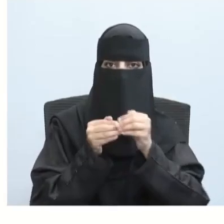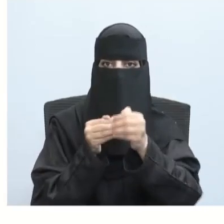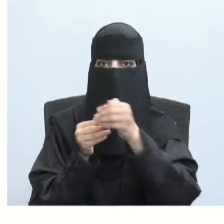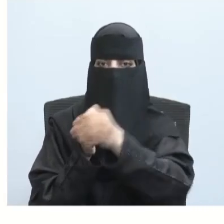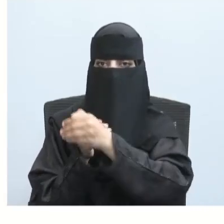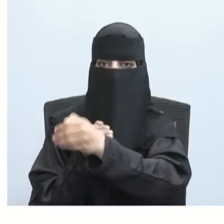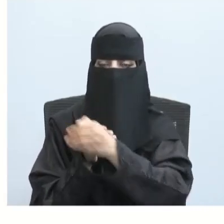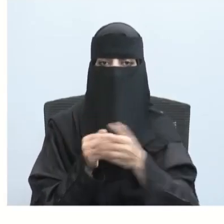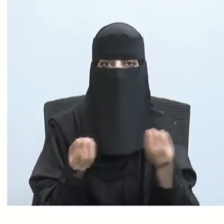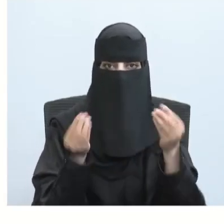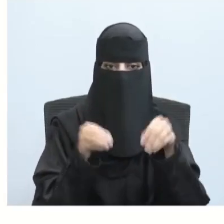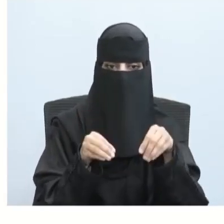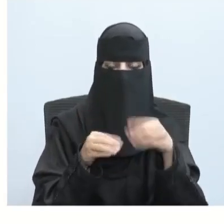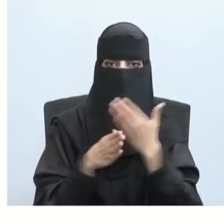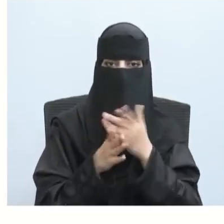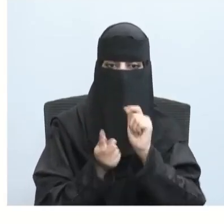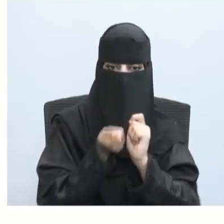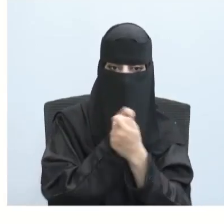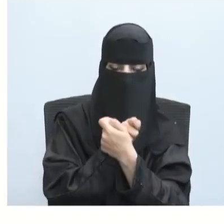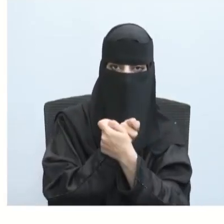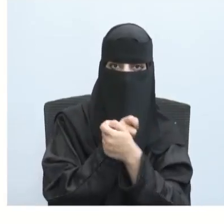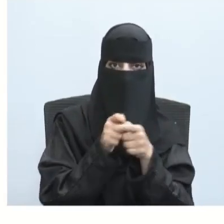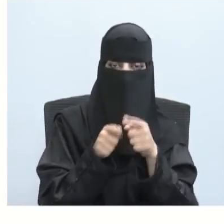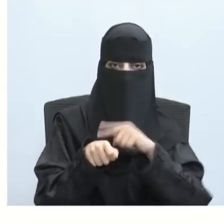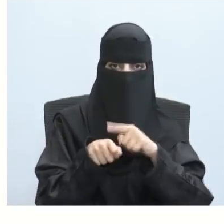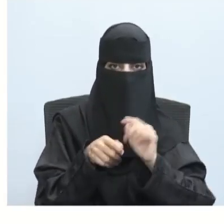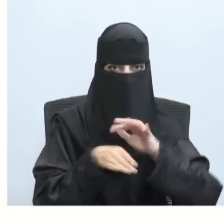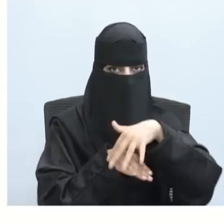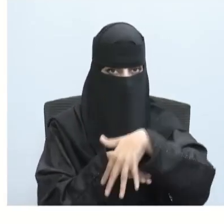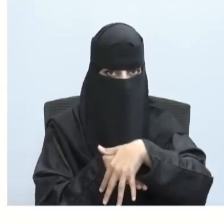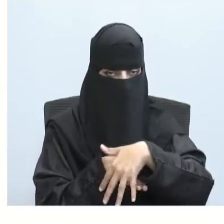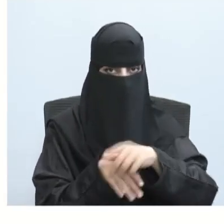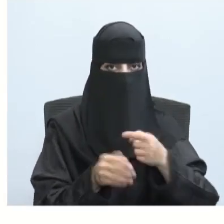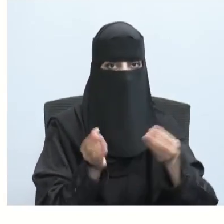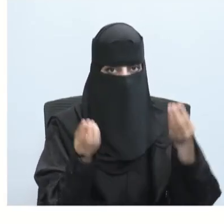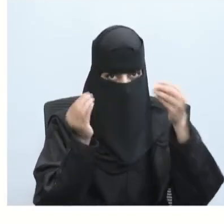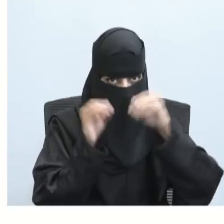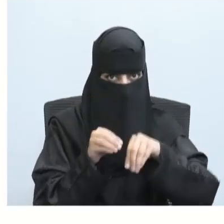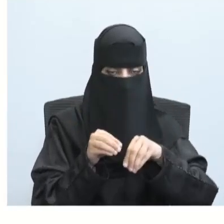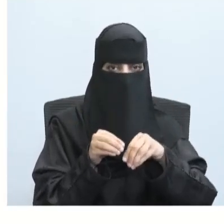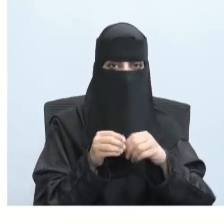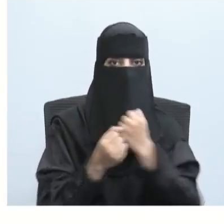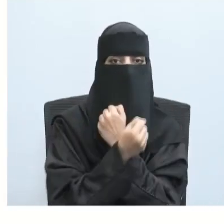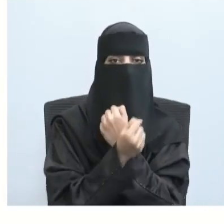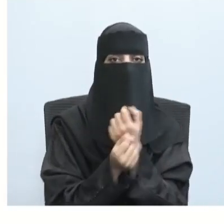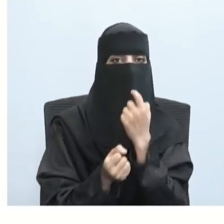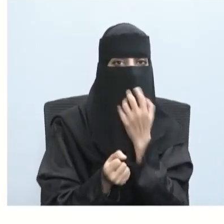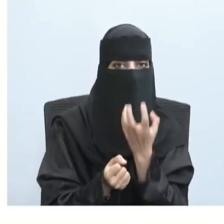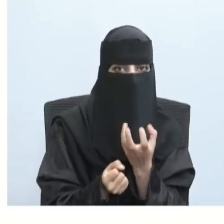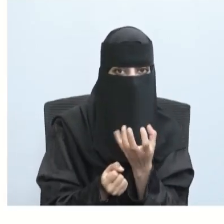بعضها عن بعض لتتحول بذلك الجليد الى سائل وعند اضافه الطاقه الحراريه